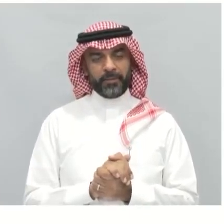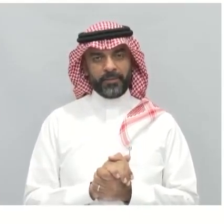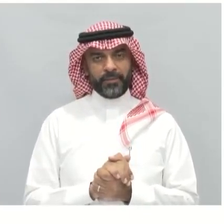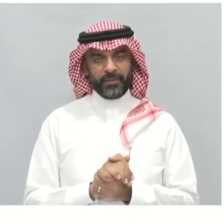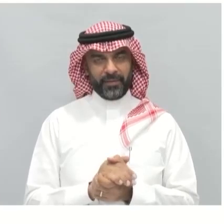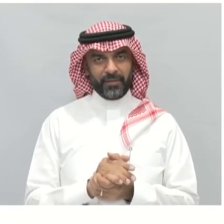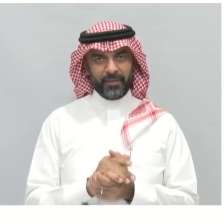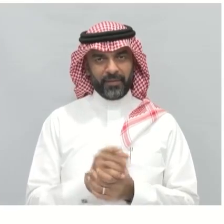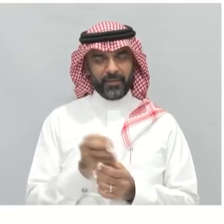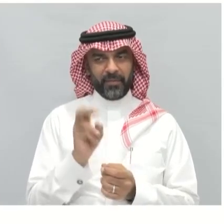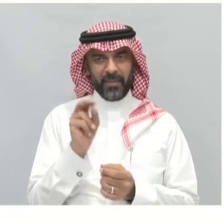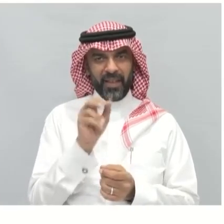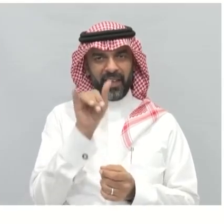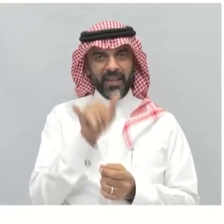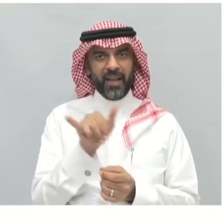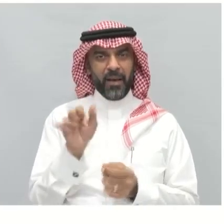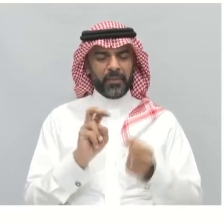صوره الياء غير